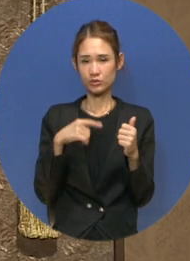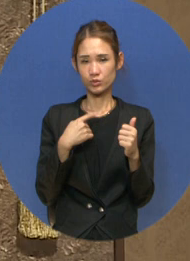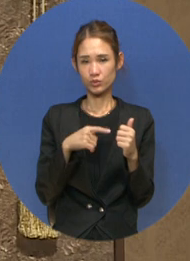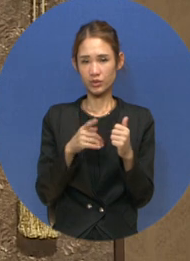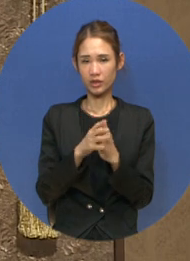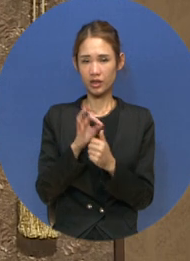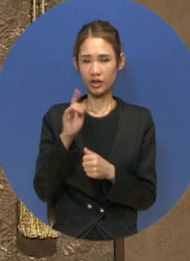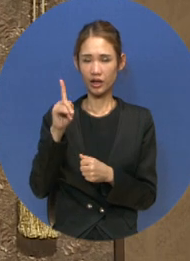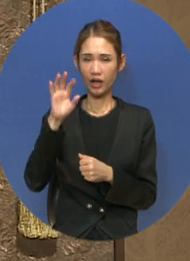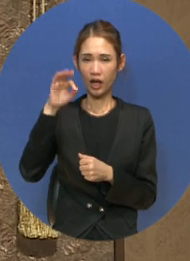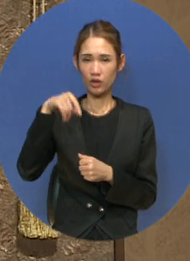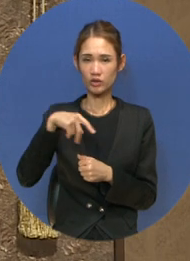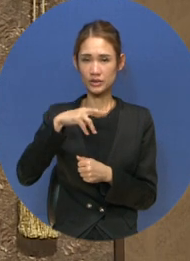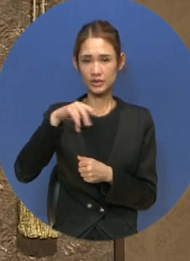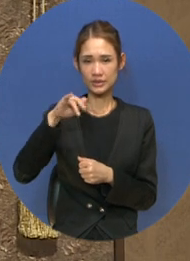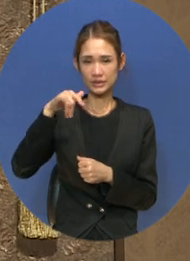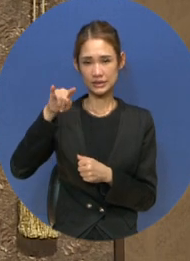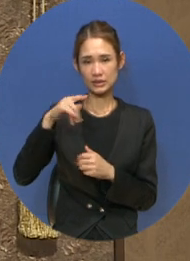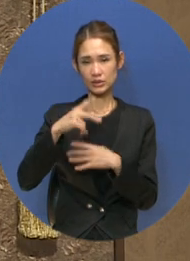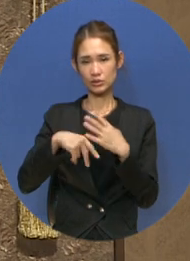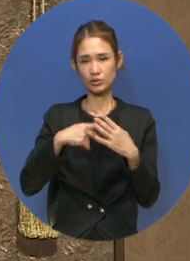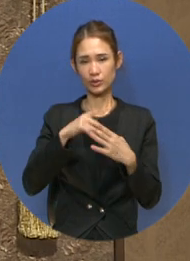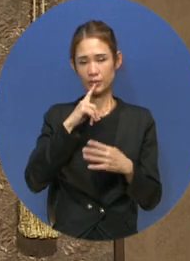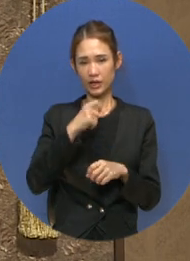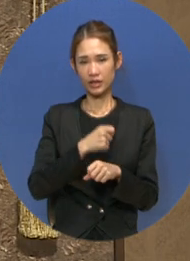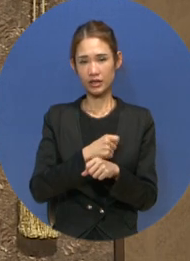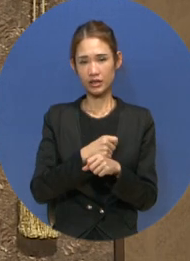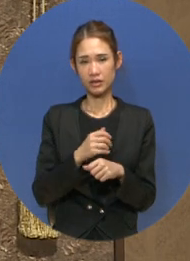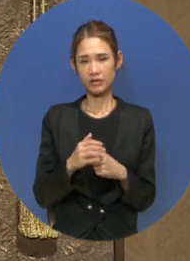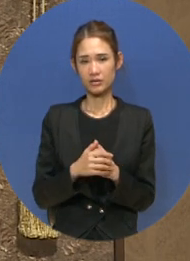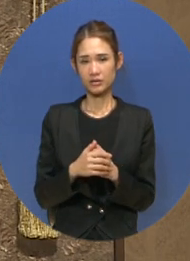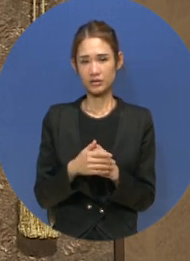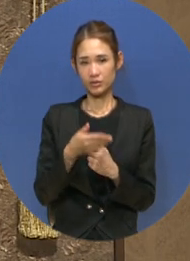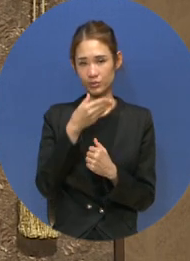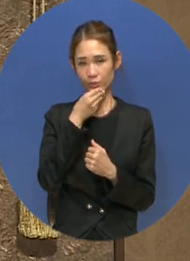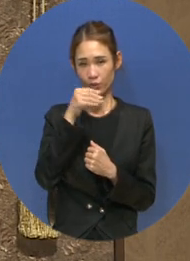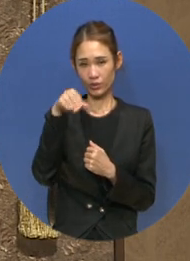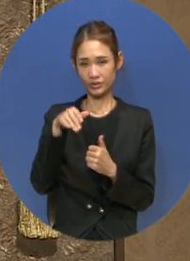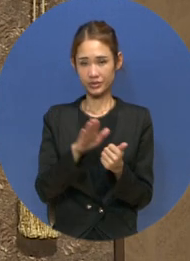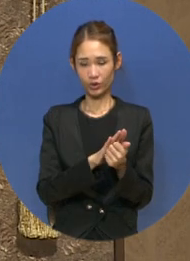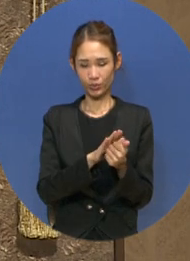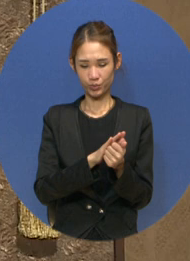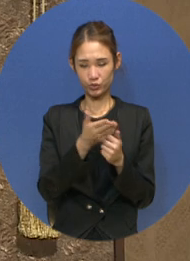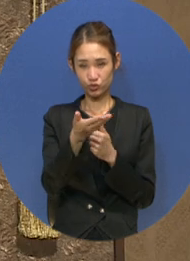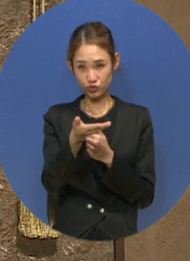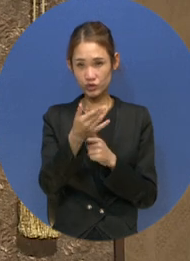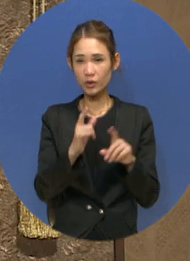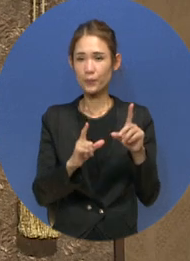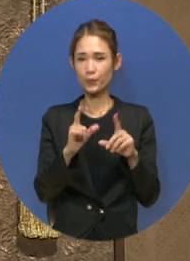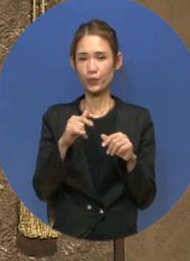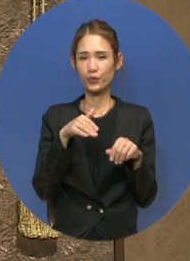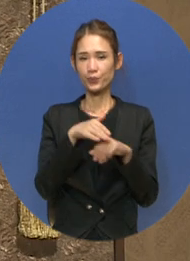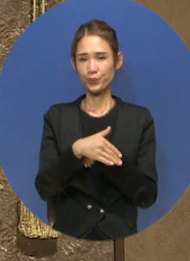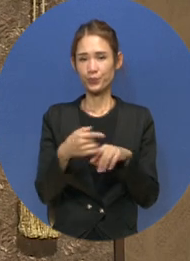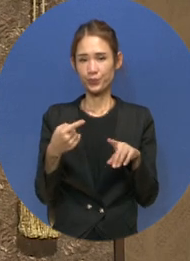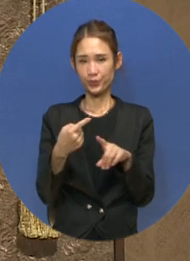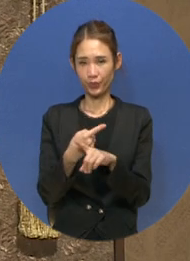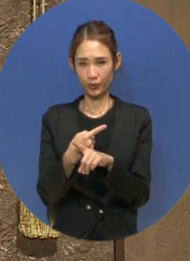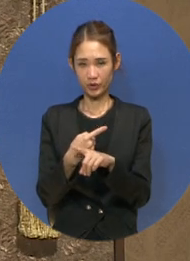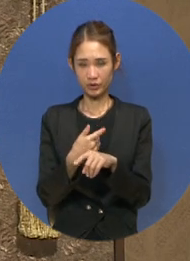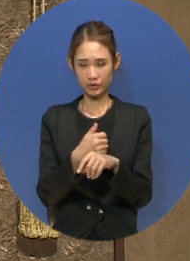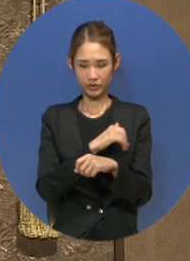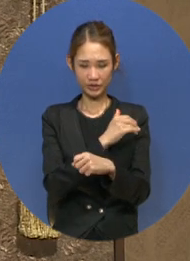교육하는 그런 아울리치 프로그램이라고 얘기할 수 있는데 우리가 네. 복지관에서 이렇게 그 서비스를 주는 형태에서 이제는 복지관에